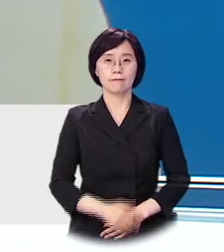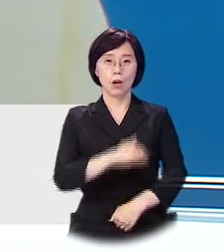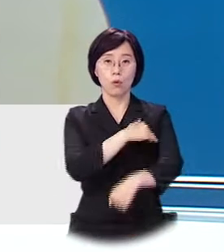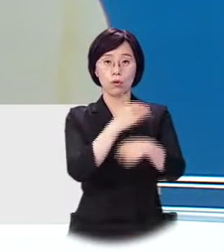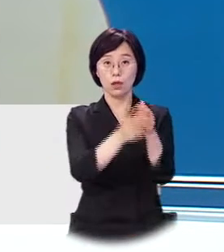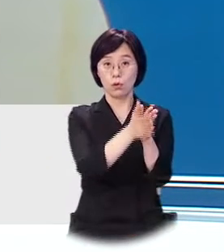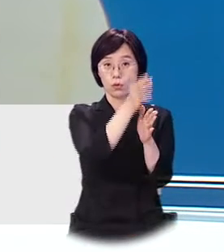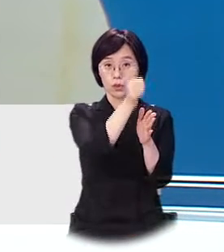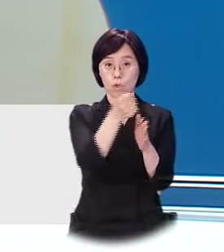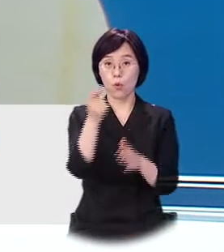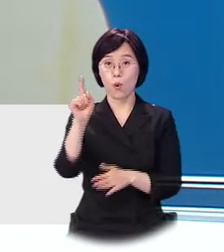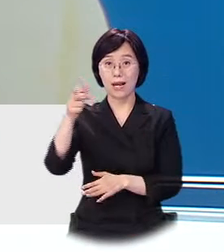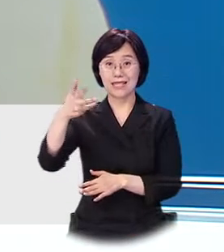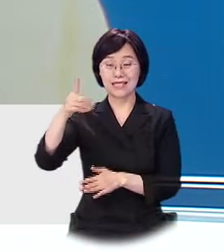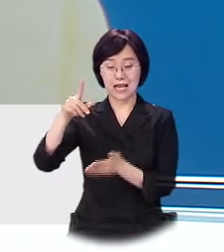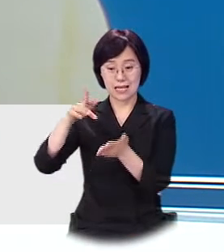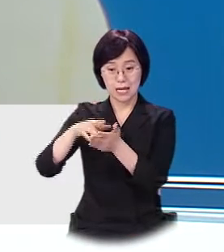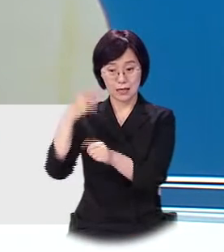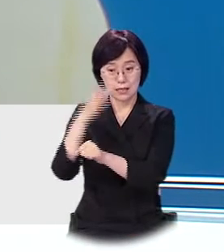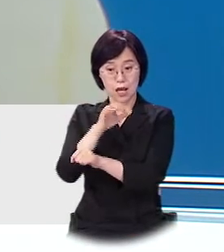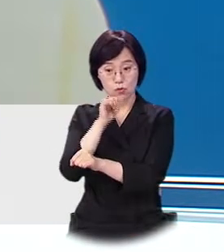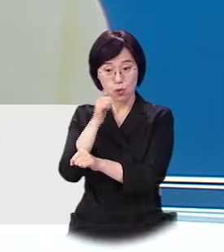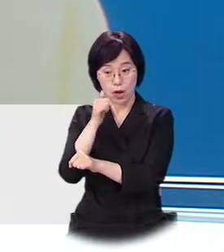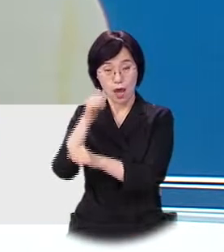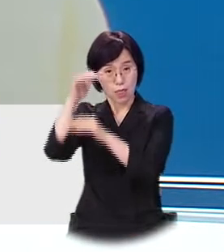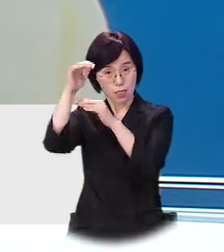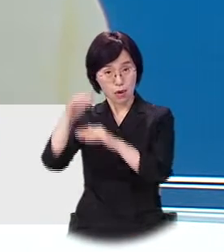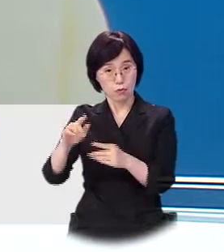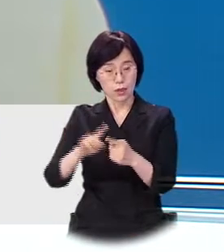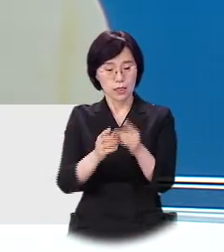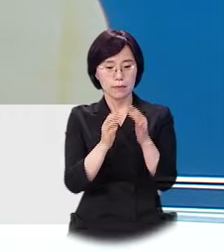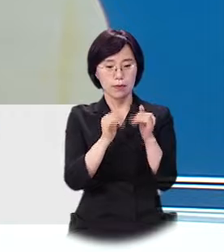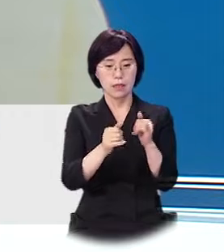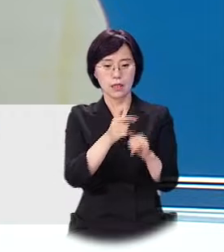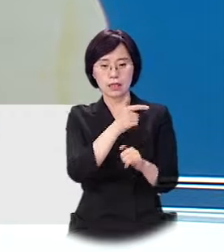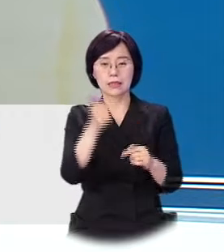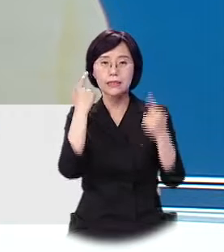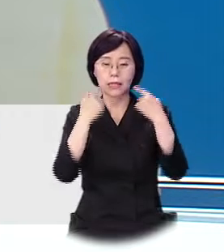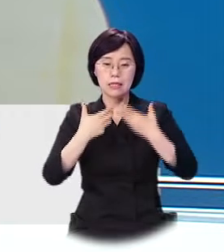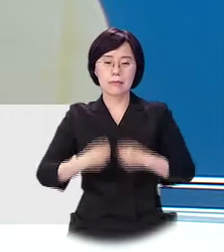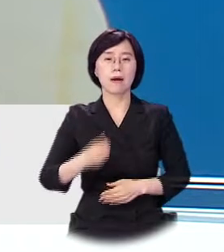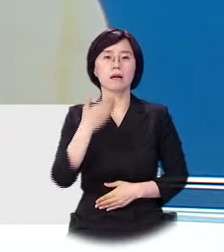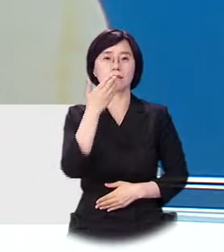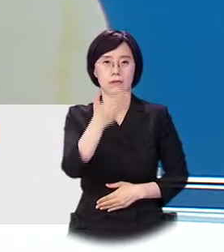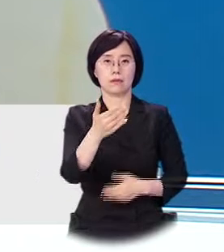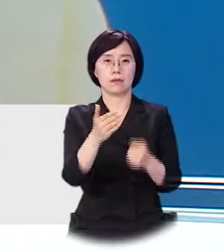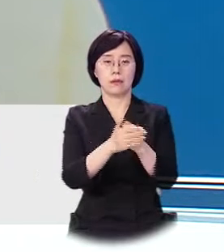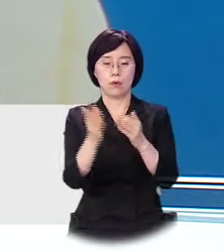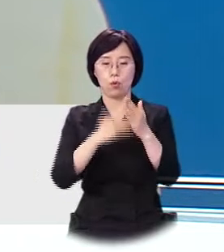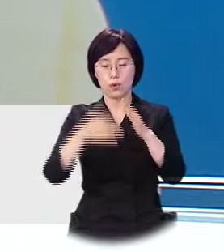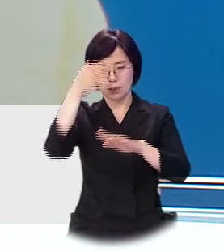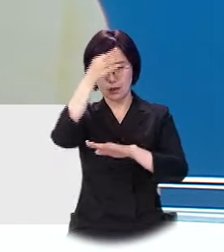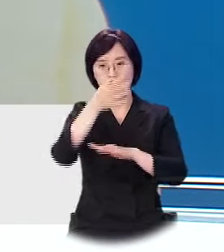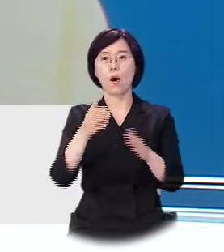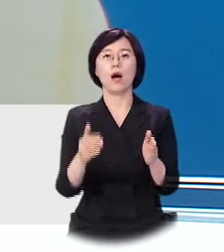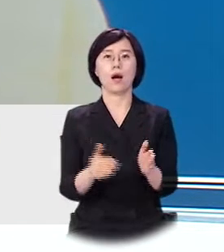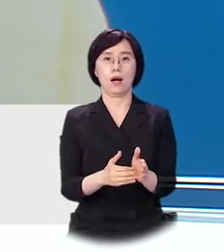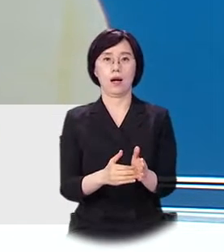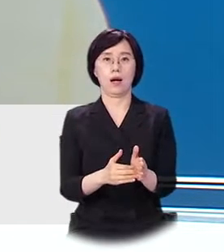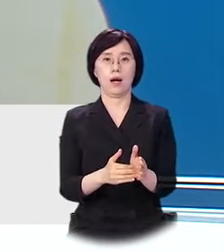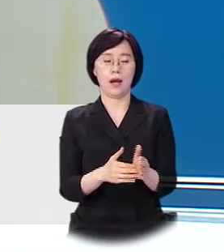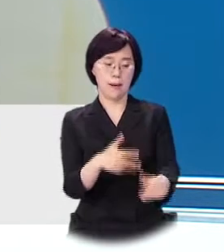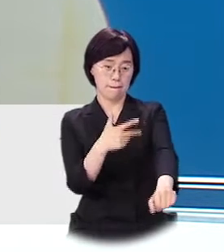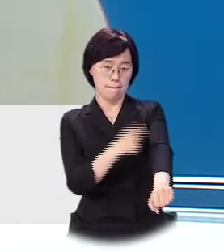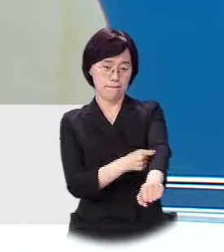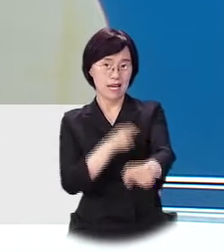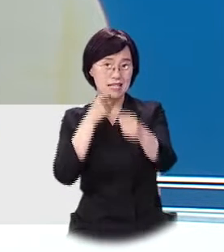권양진 대구시장이 화이자 백신 구매 주선 논란과 관련해 시민들에게 깊은 상처와 실망감을 드렸다며 공식 사과했습니다.